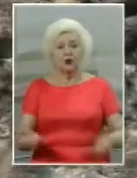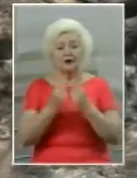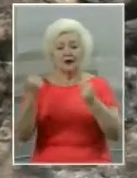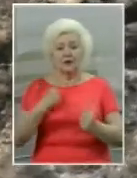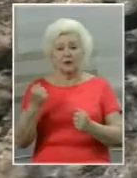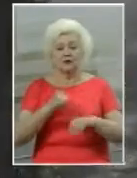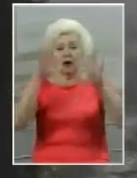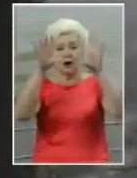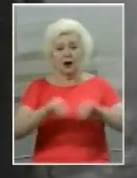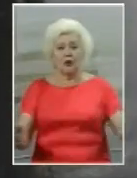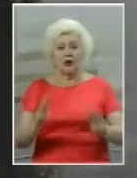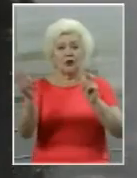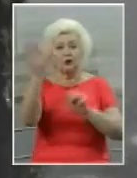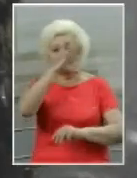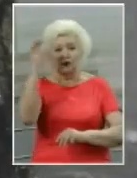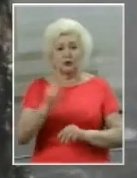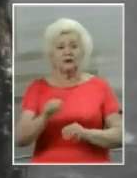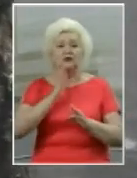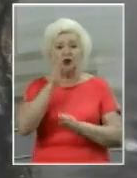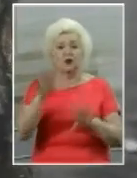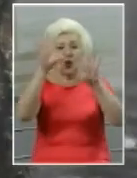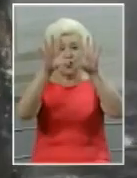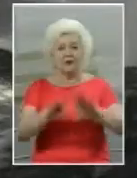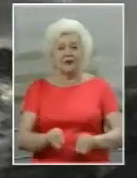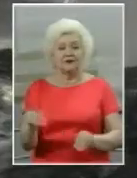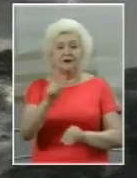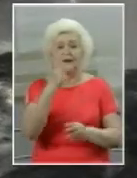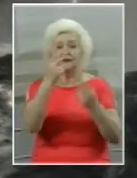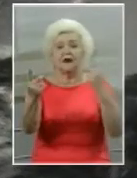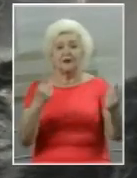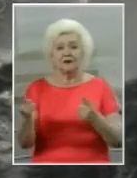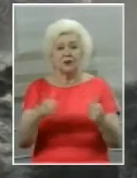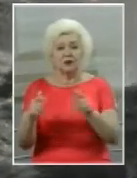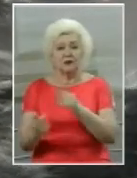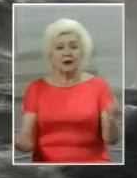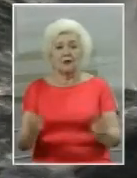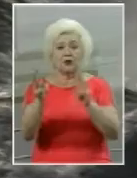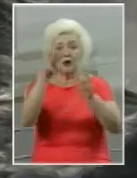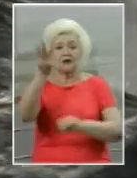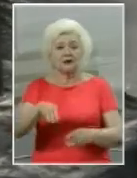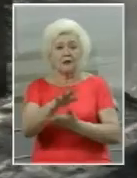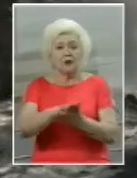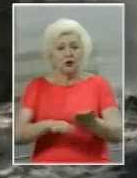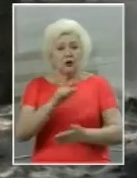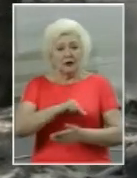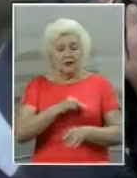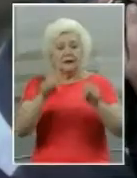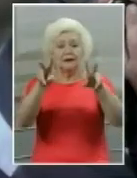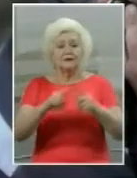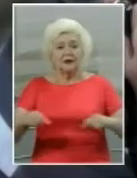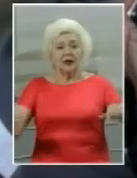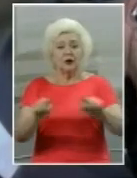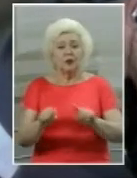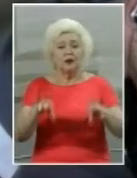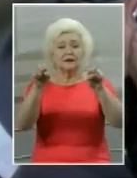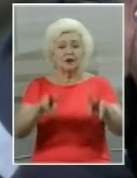гасили вогонь усю ніч та ранок. Їм вдалося ліквідувати усі видимі осередки пожежі. У штабі продовжує працювати спеціальна комісія, яка за